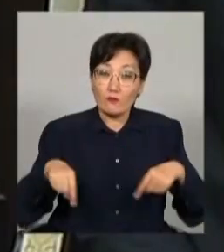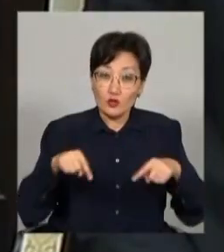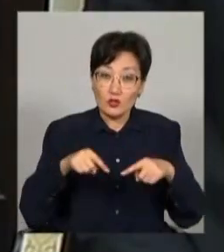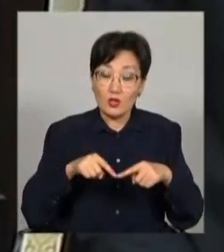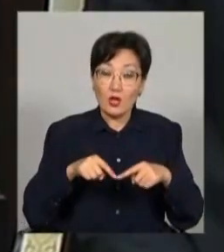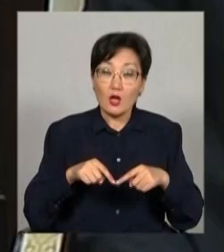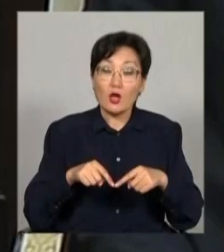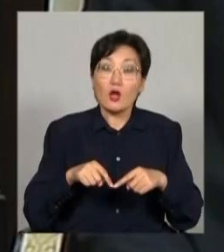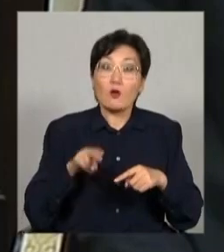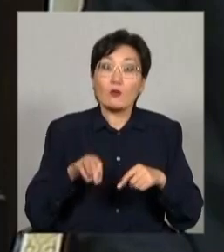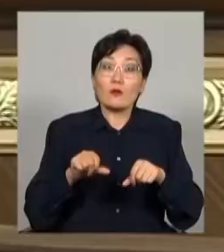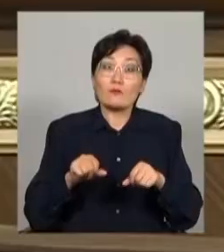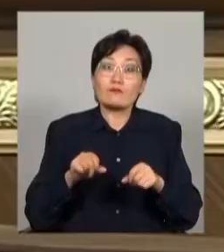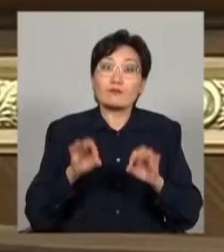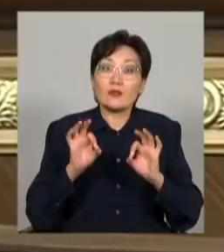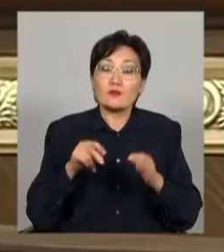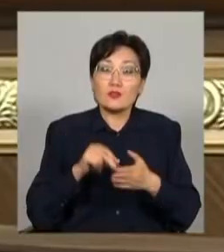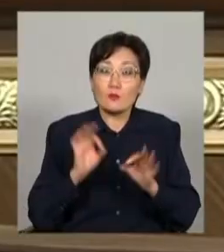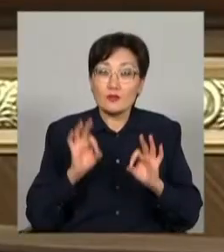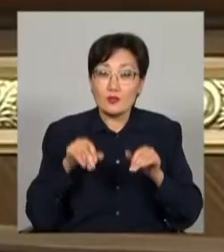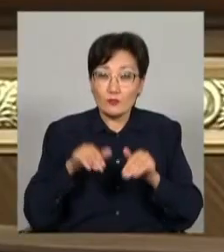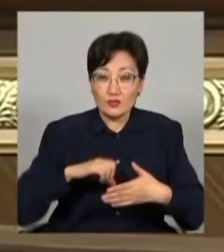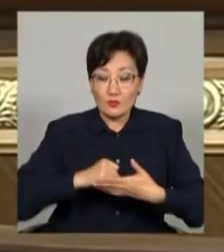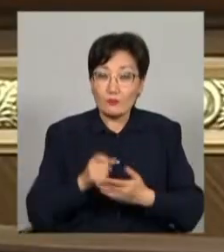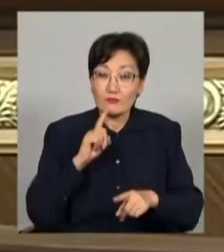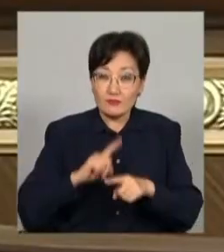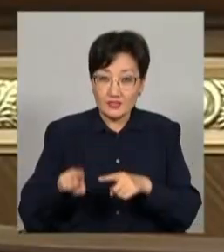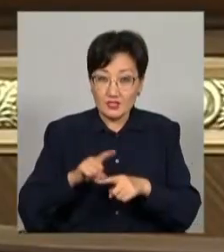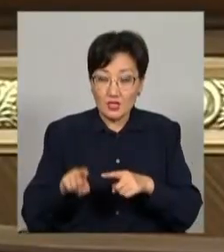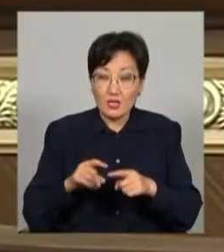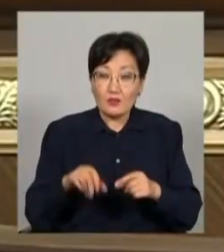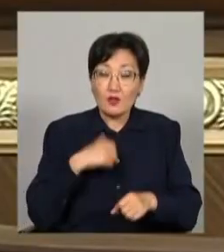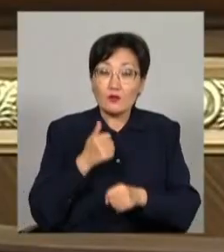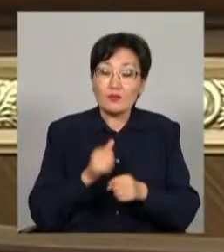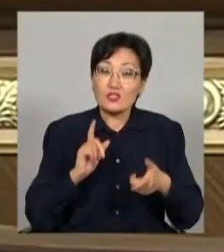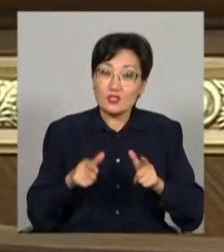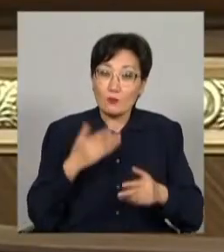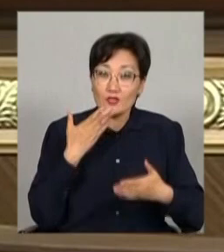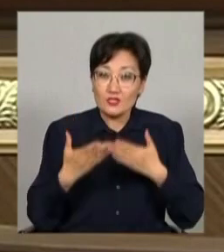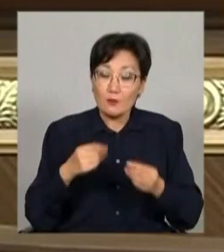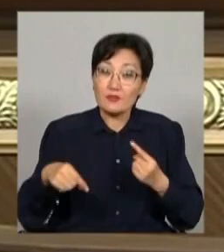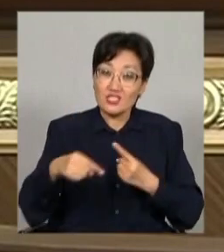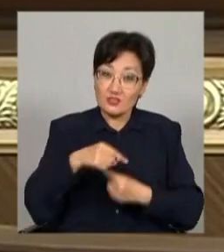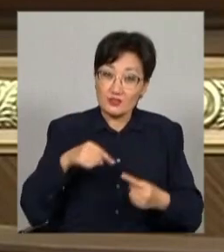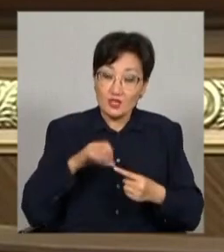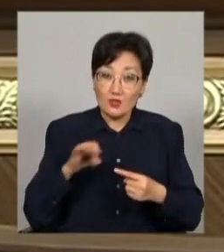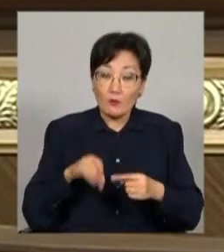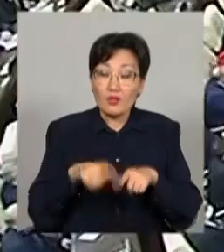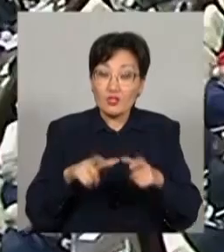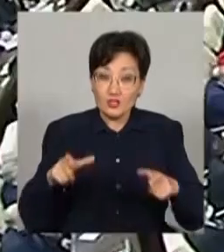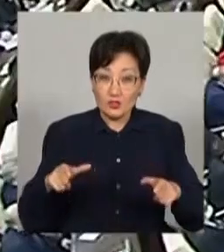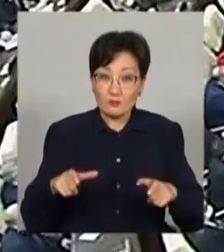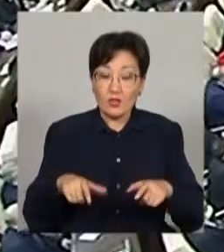по форвардным ценам решения должны приниматься быстро на основе реальных запросов бизнеса и граждан